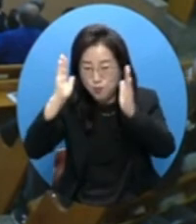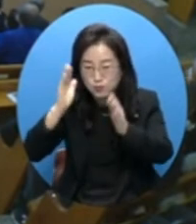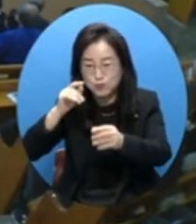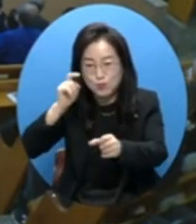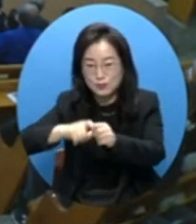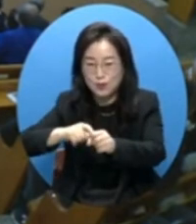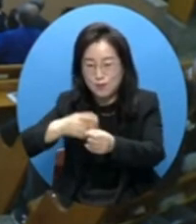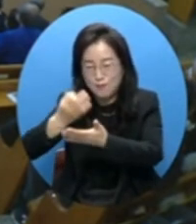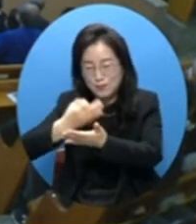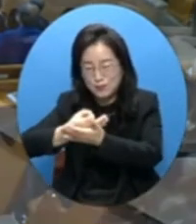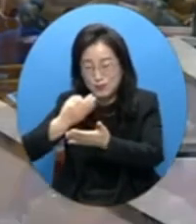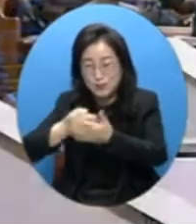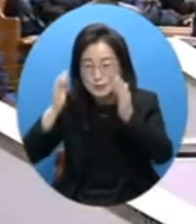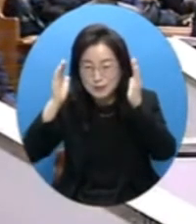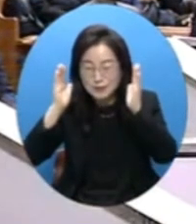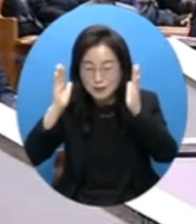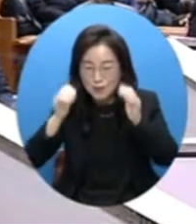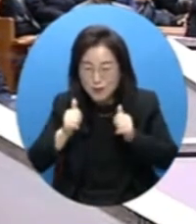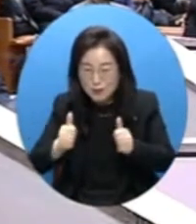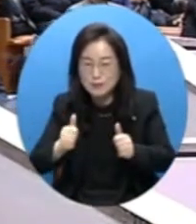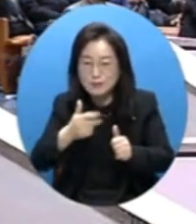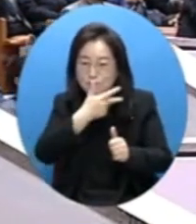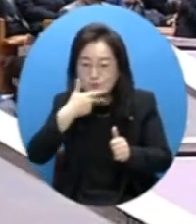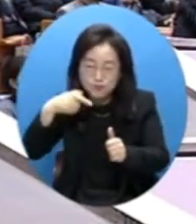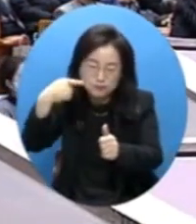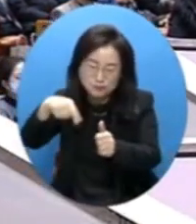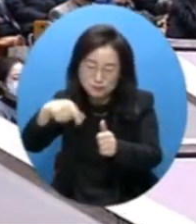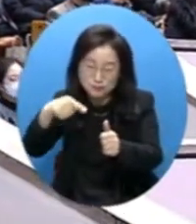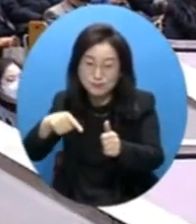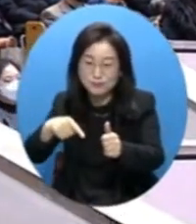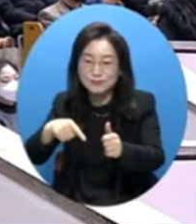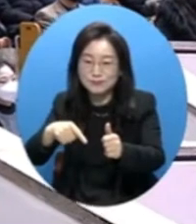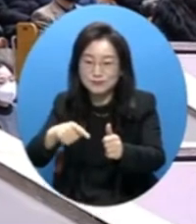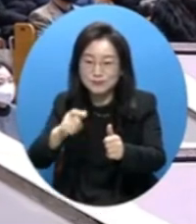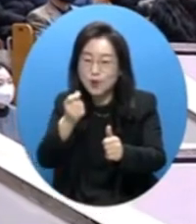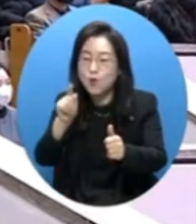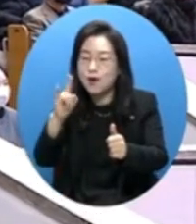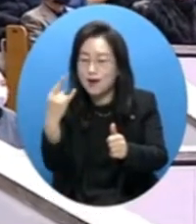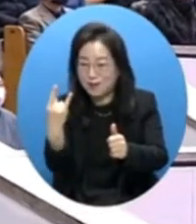영어 과외를 했습니다 그런데